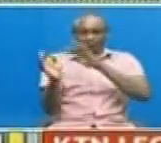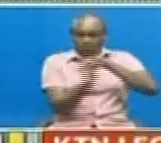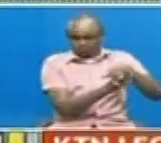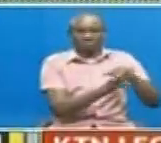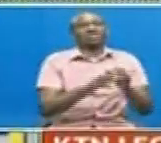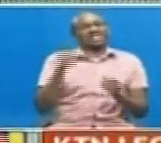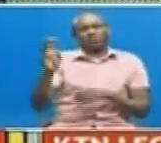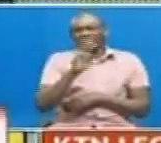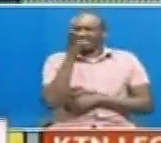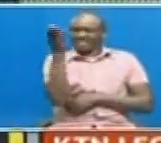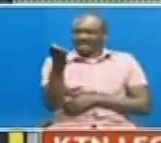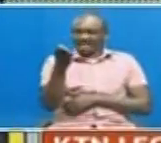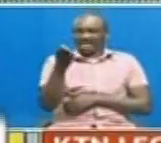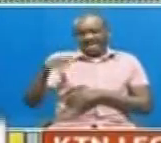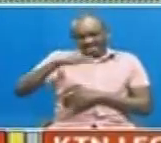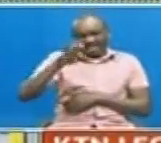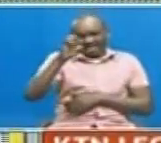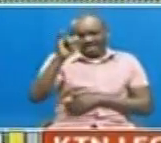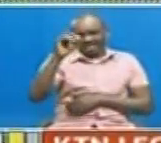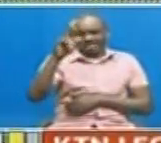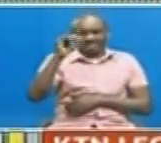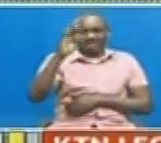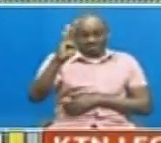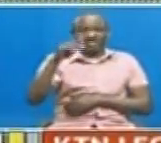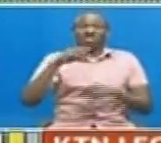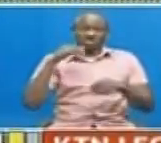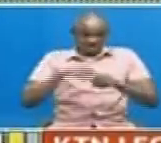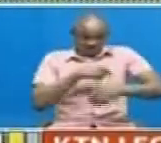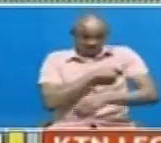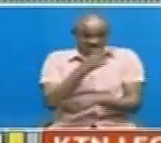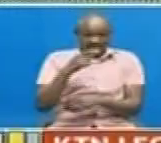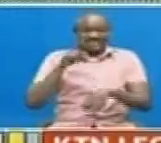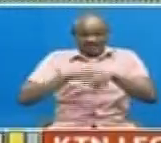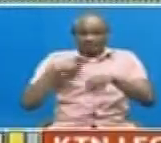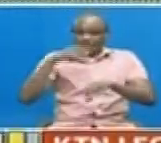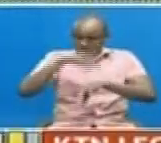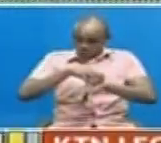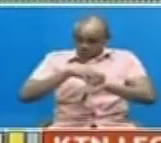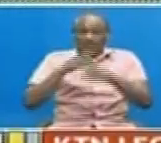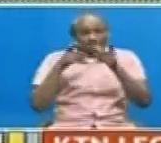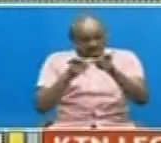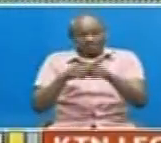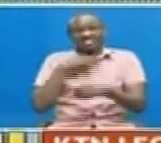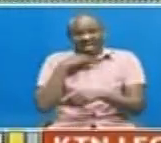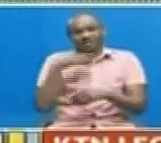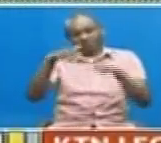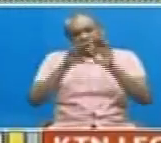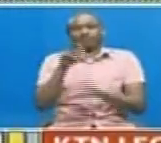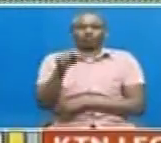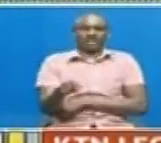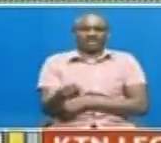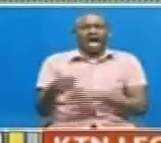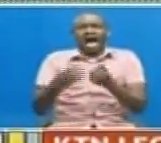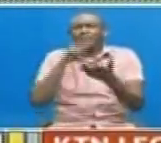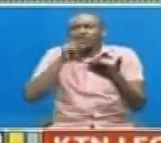ambapo chifu eneo la Erib County Wajir aliuawa hapo jana kwa kupigwa risasi amezikwa mapema hii leo. Chifu huyo aliwavamiwa